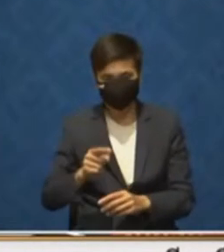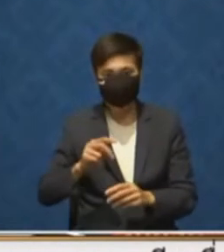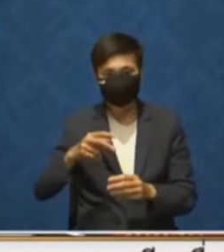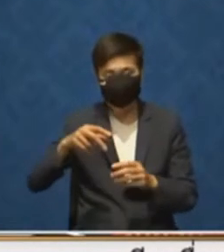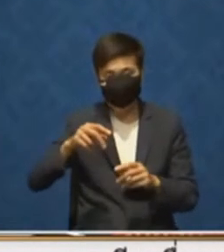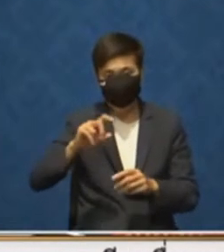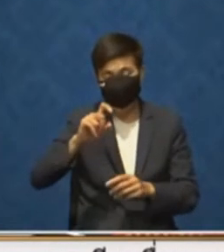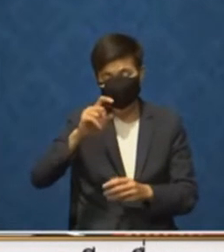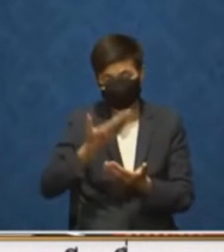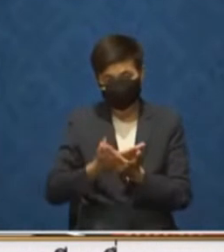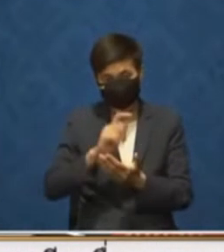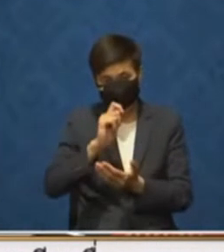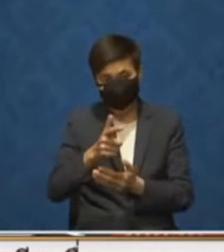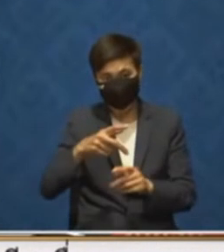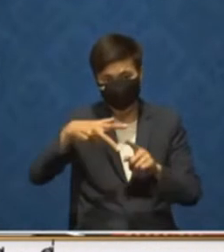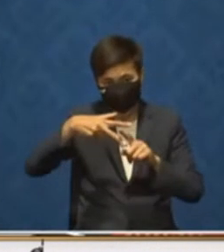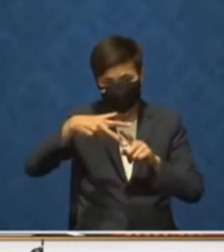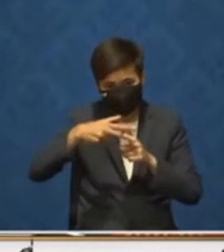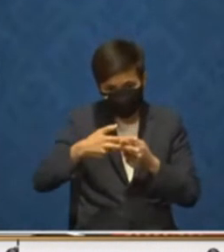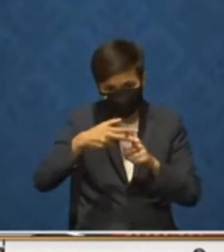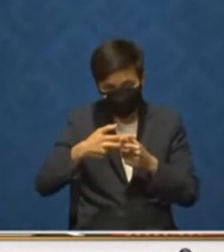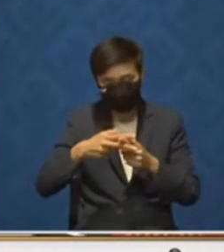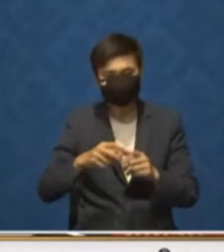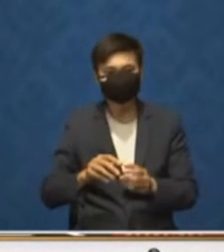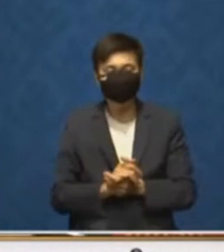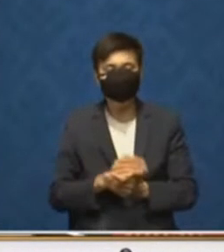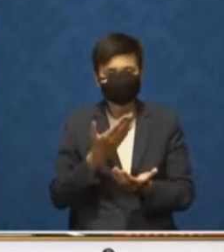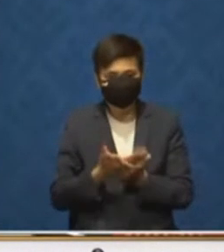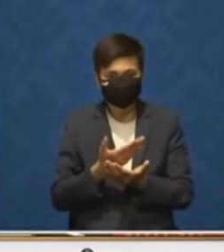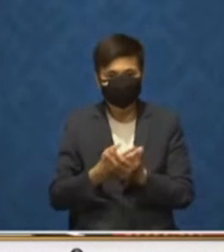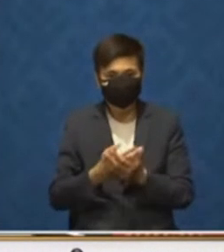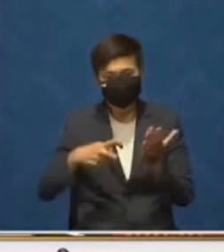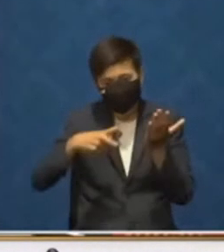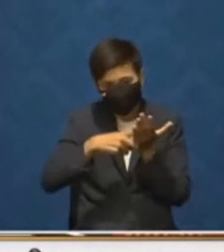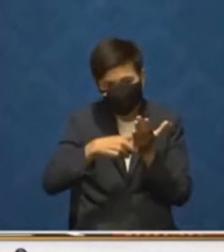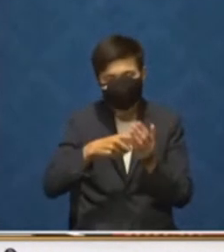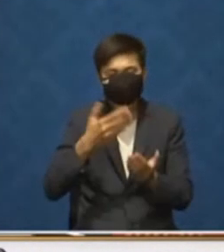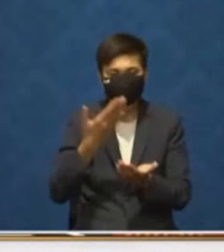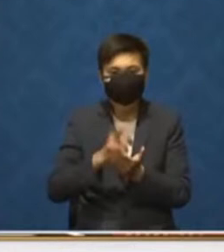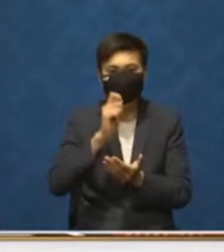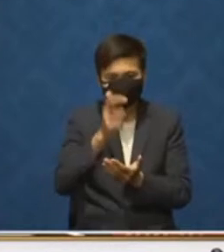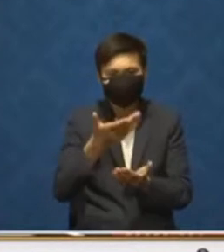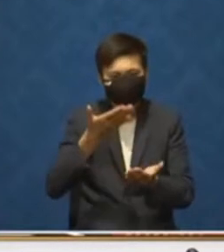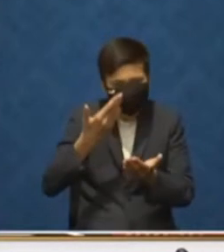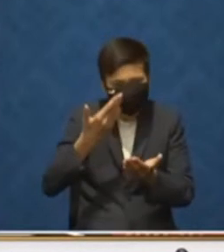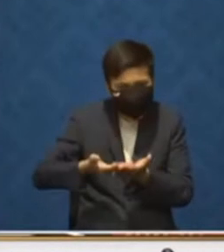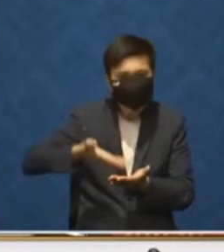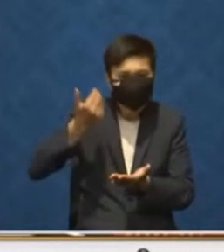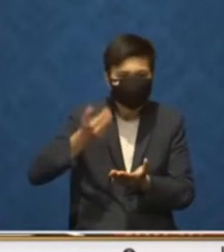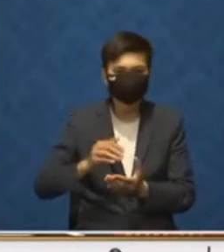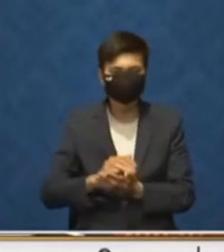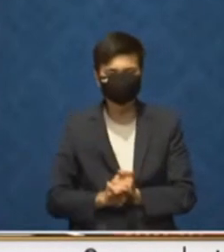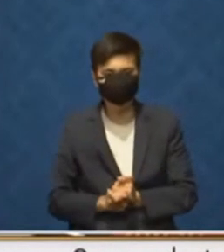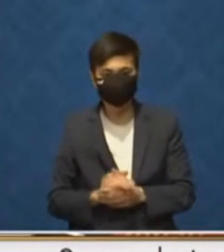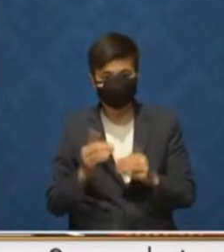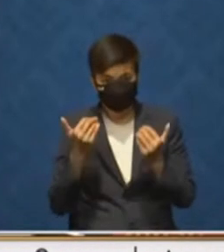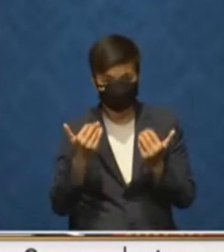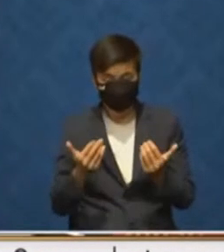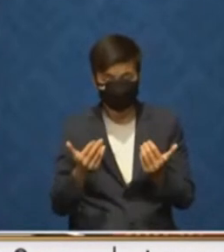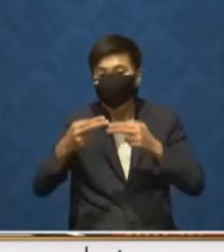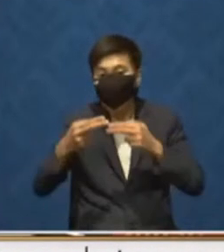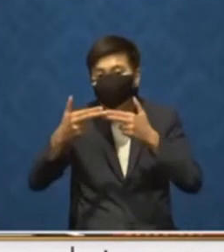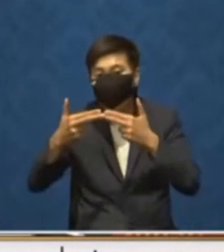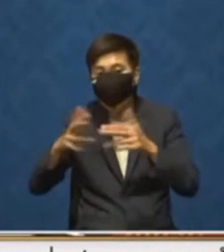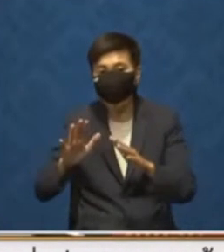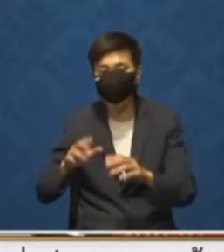ทุนพรุ่งนี้ถูกไหมครับต้องเสียค่าโดยสารที่แพงขึ้นถูกไหมครับอันนี้นี่ชัดเจนครับว่าถ้าเราปล่อยให้